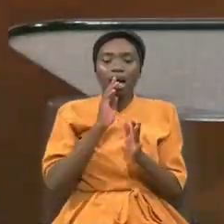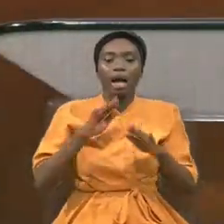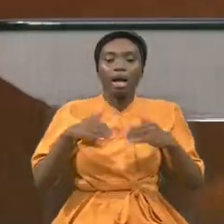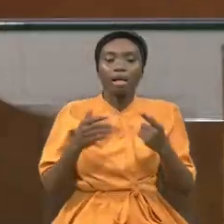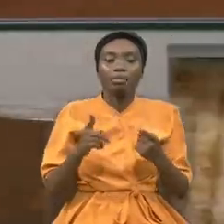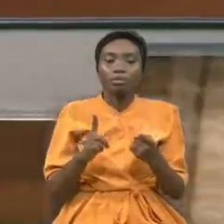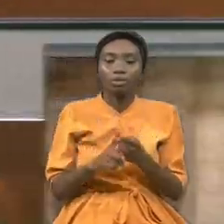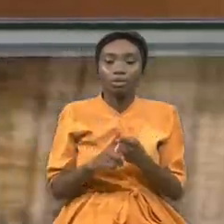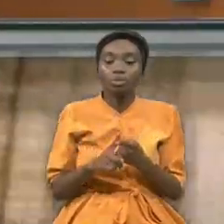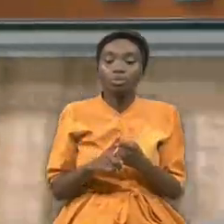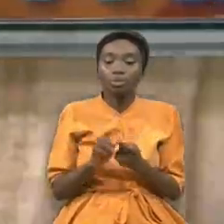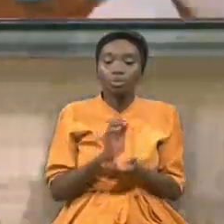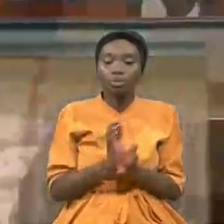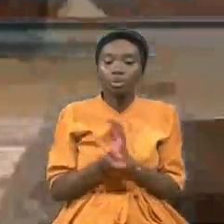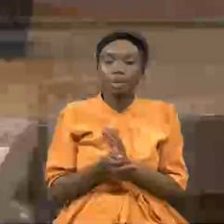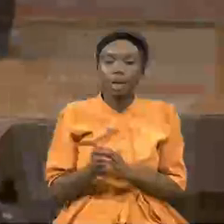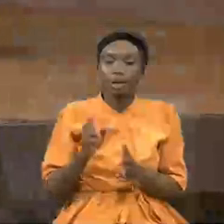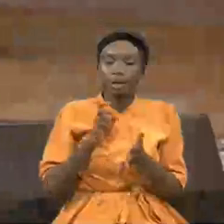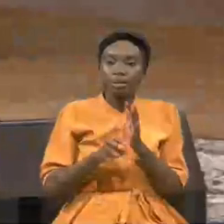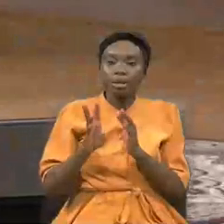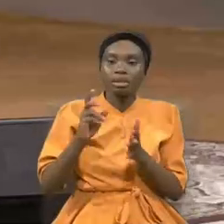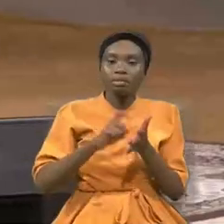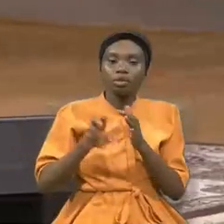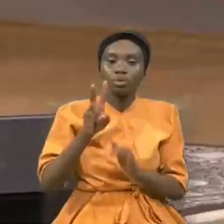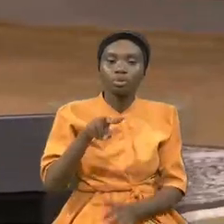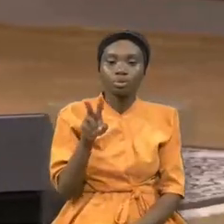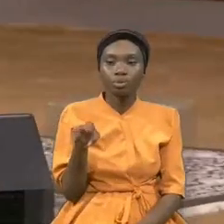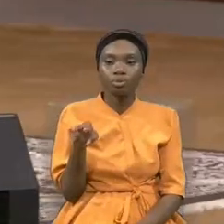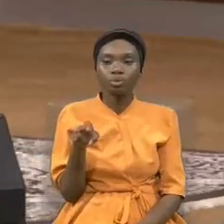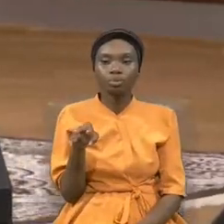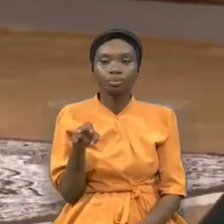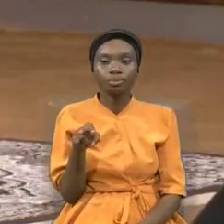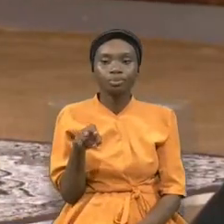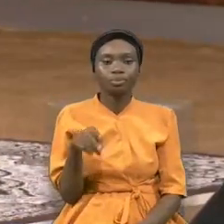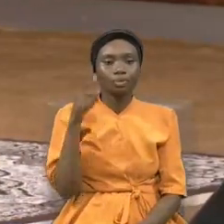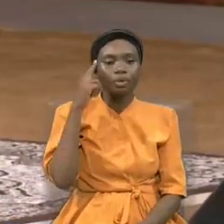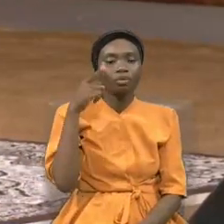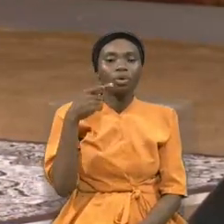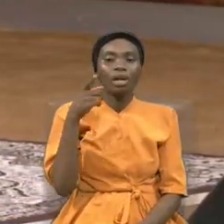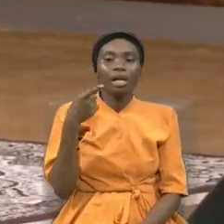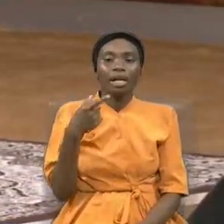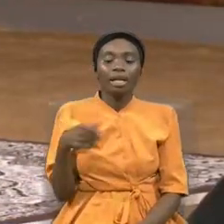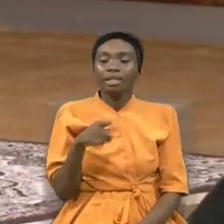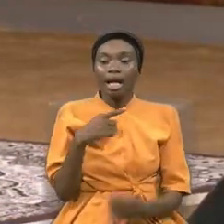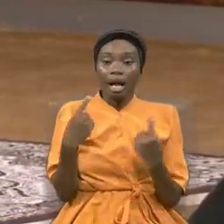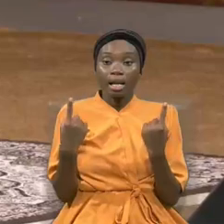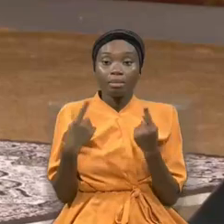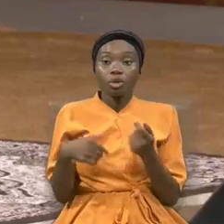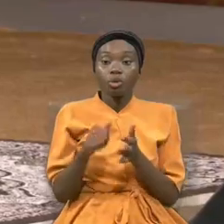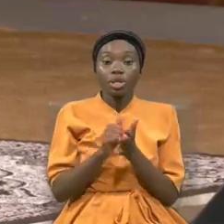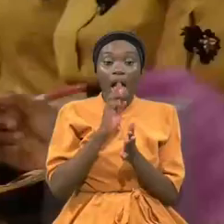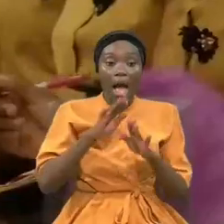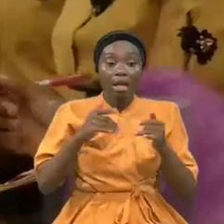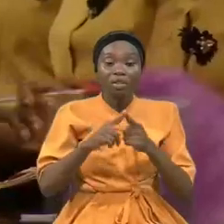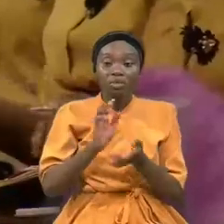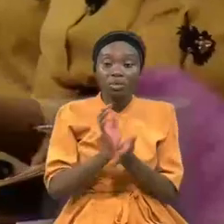remuants. Parce que c'est dit au verset 22. 22 dit, car soudain leur ruine,